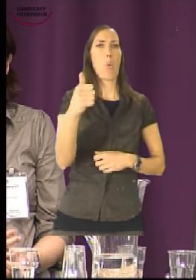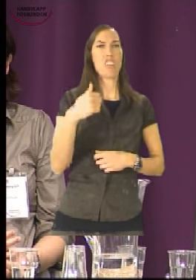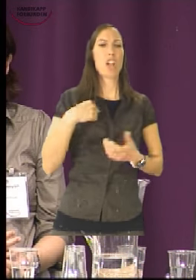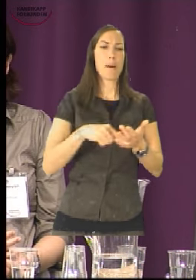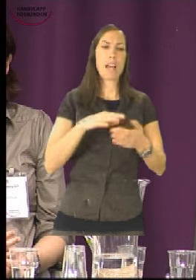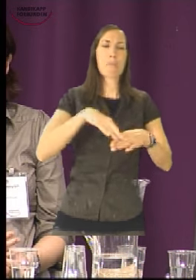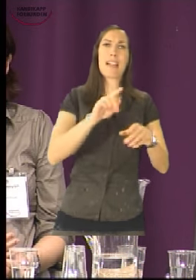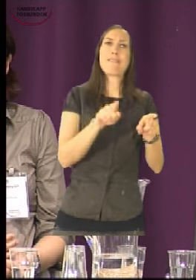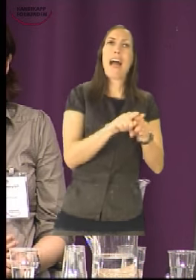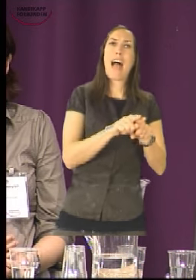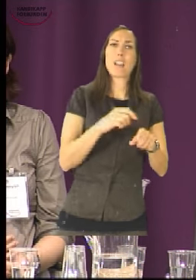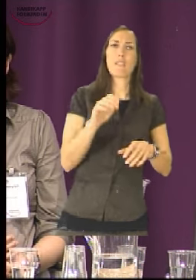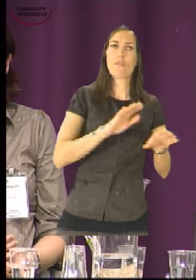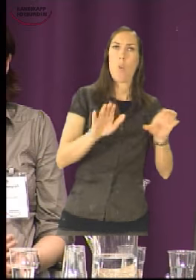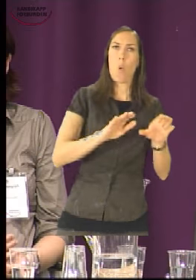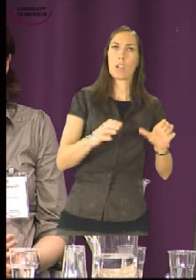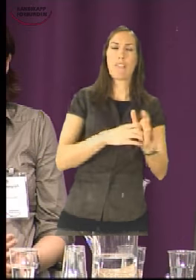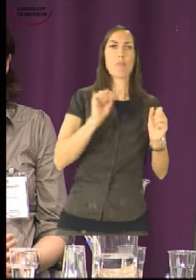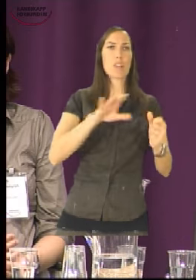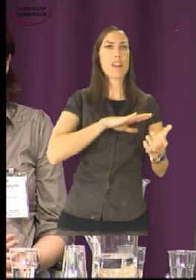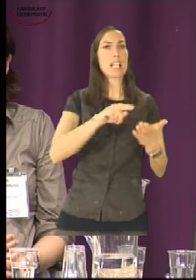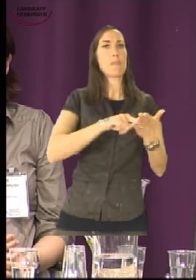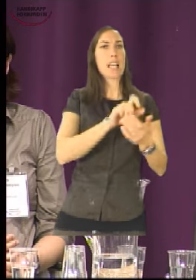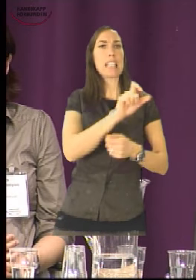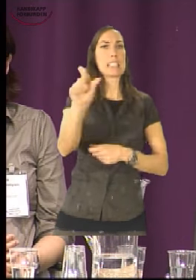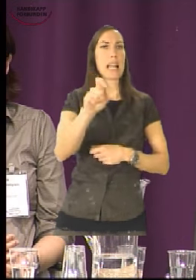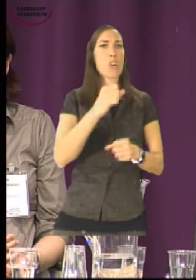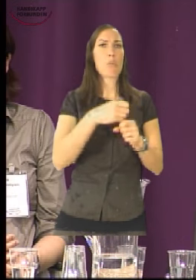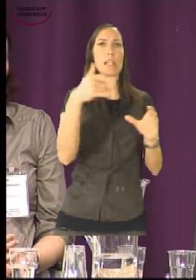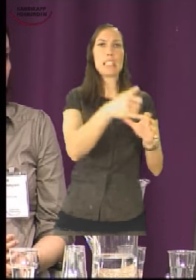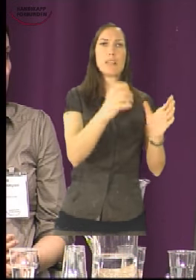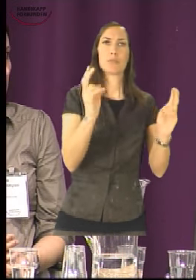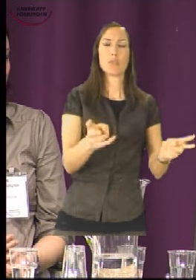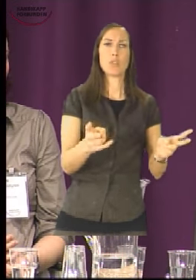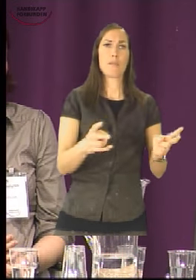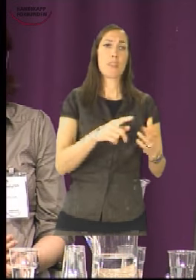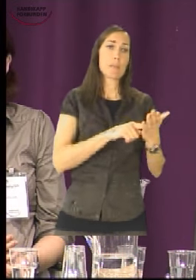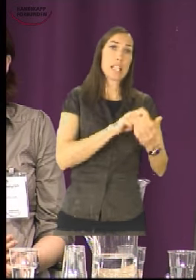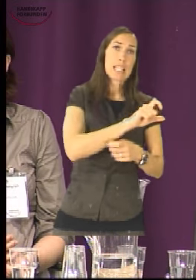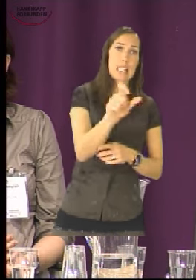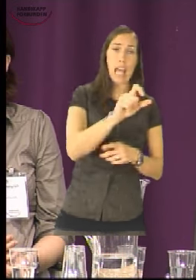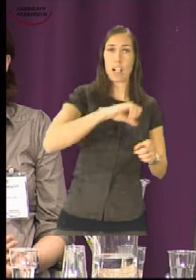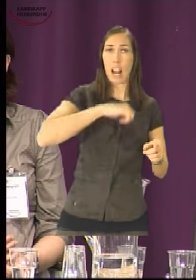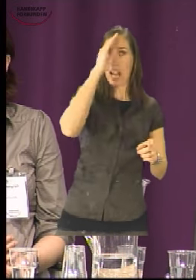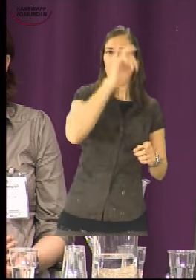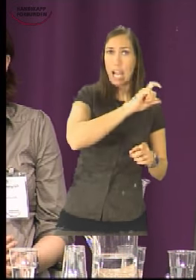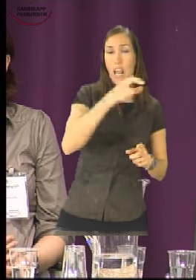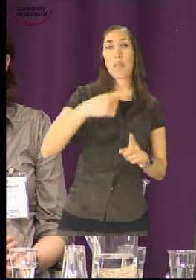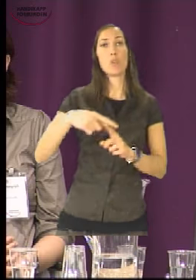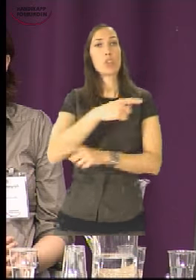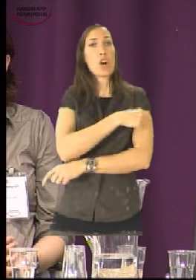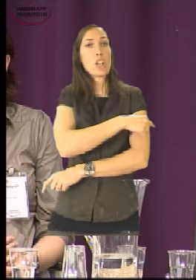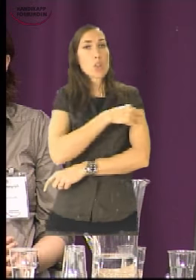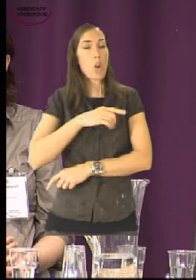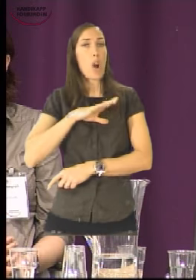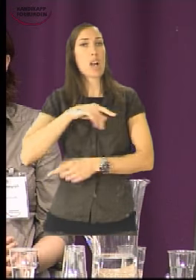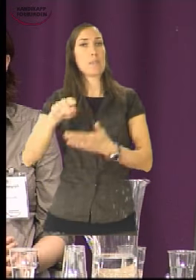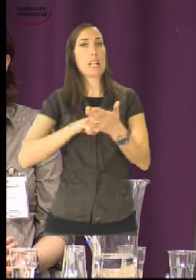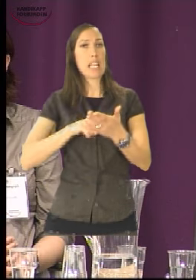för där måste också specialisterna finnas. Och då är det både specialister, läkare som är specialister, men också sjuksköterskor som är